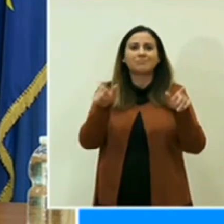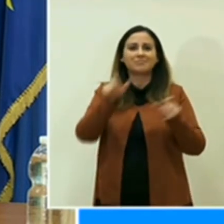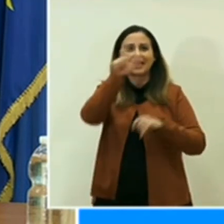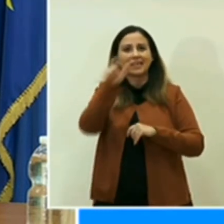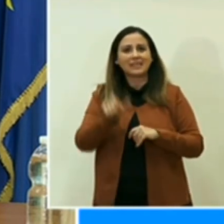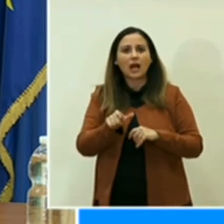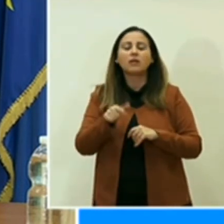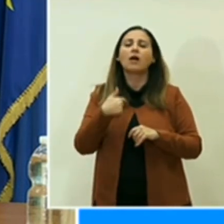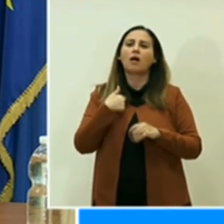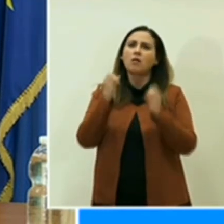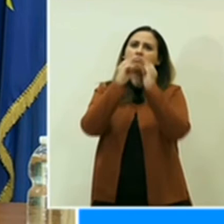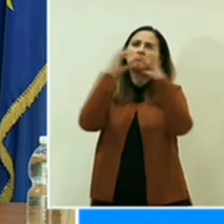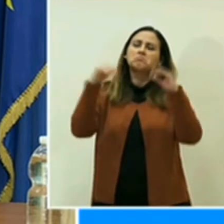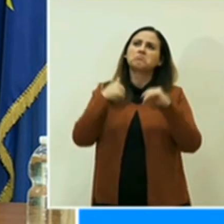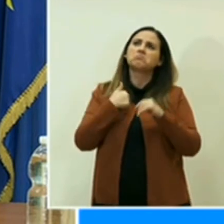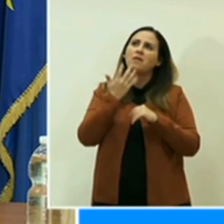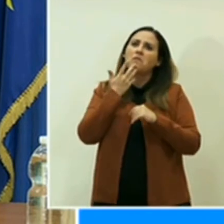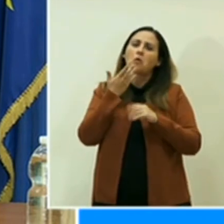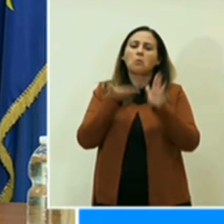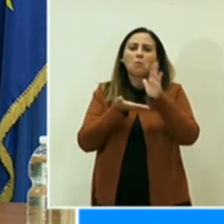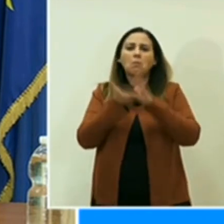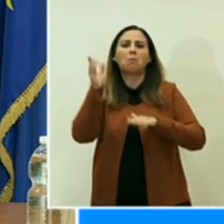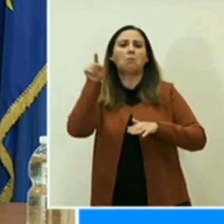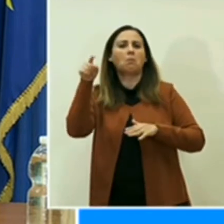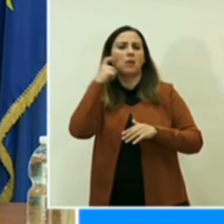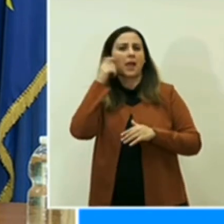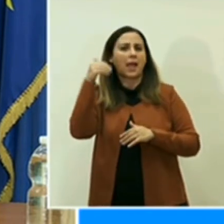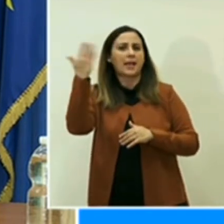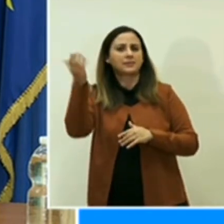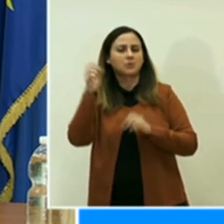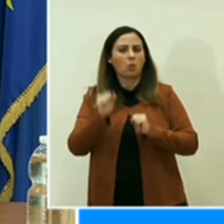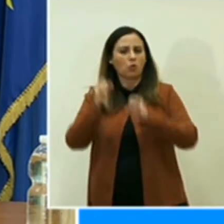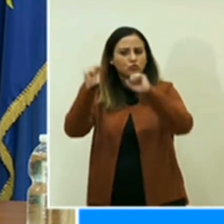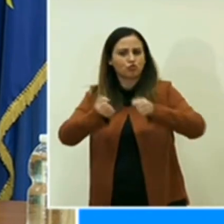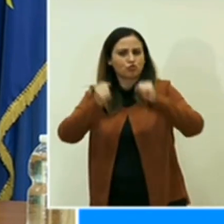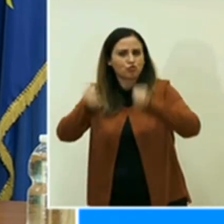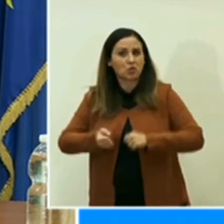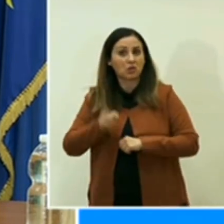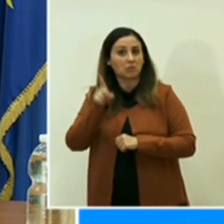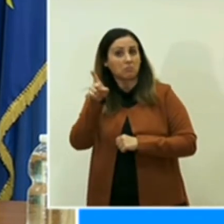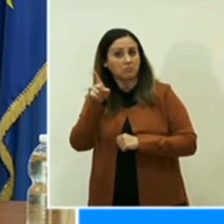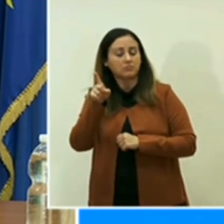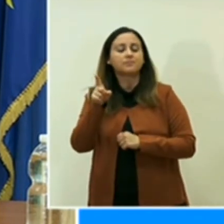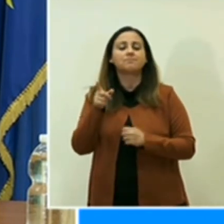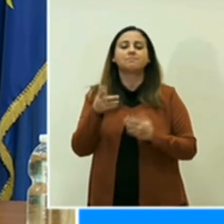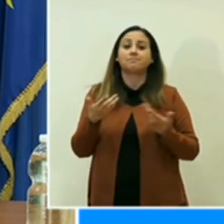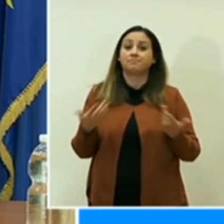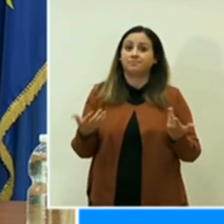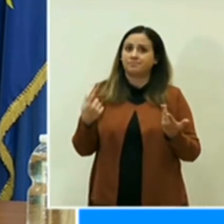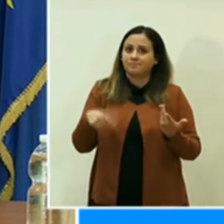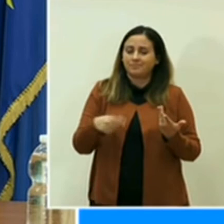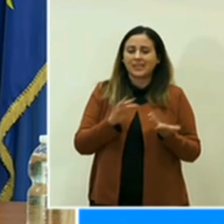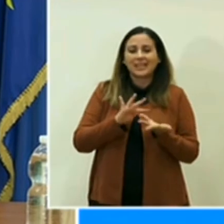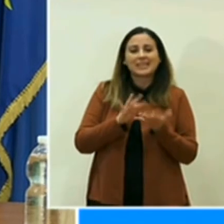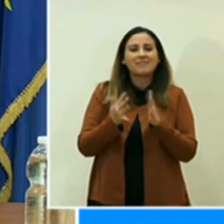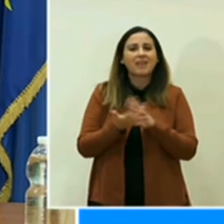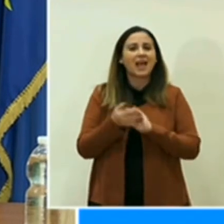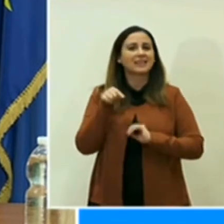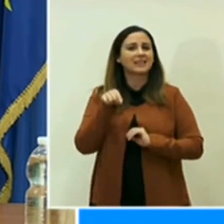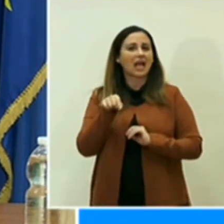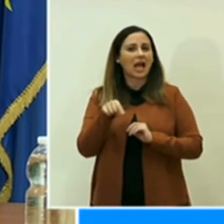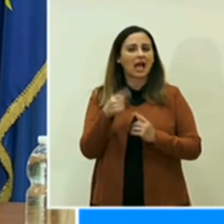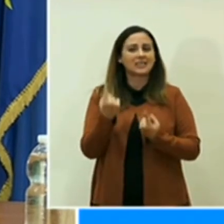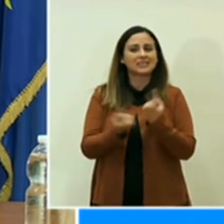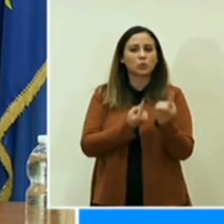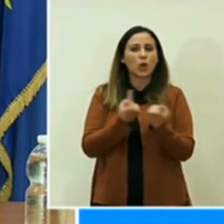all'estero e comunque sia si creerebbe, questi non siamo a silos, insomma l'Europa è